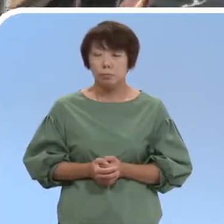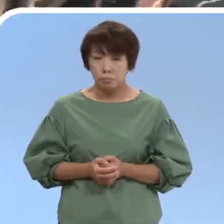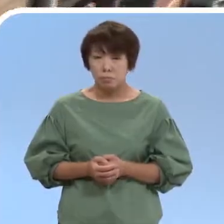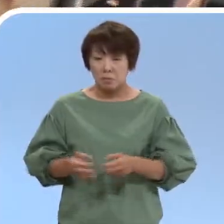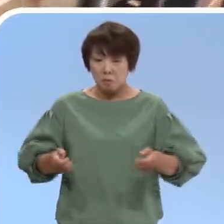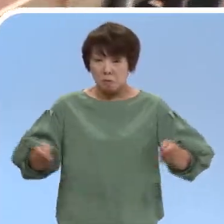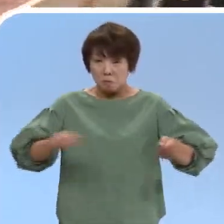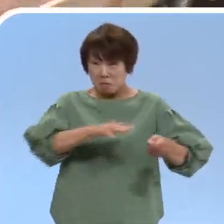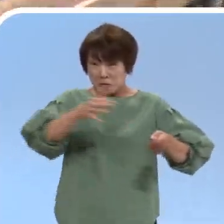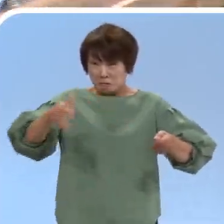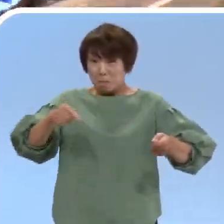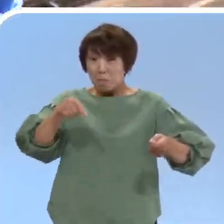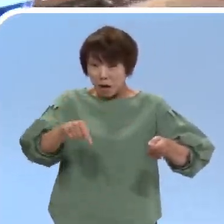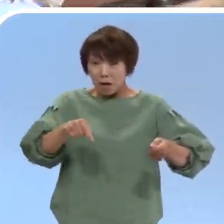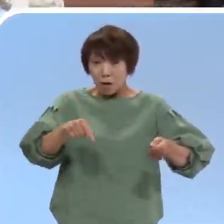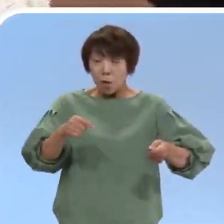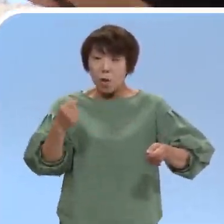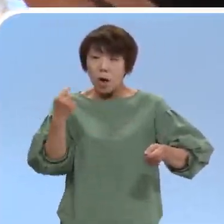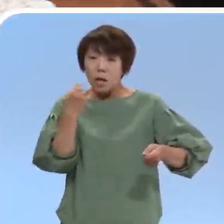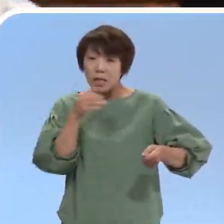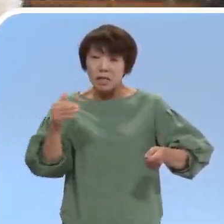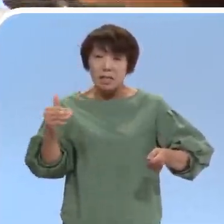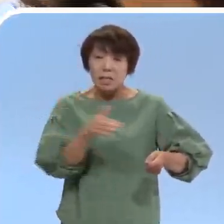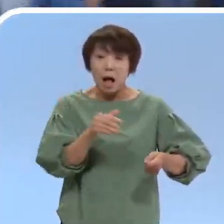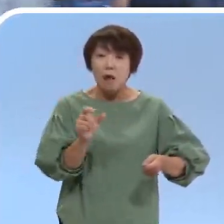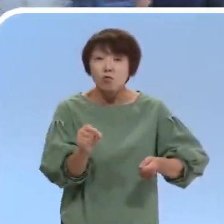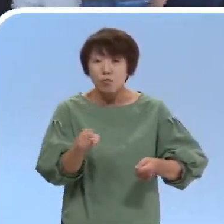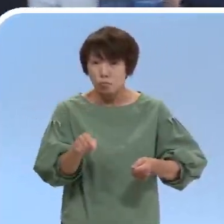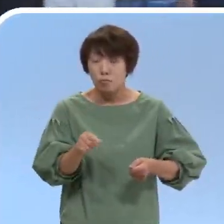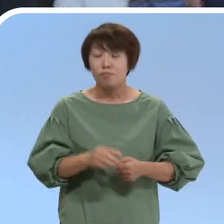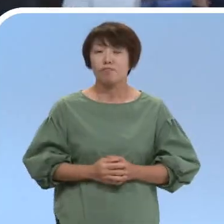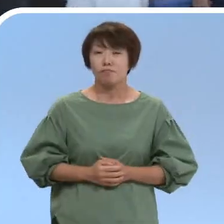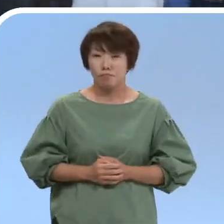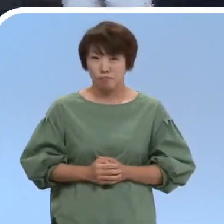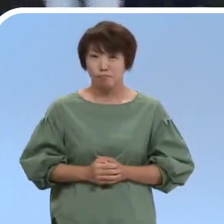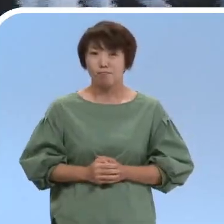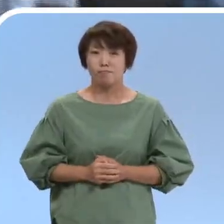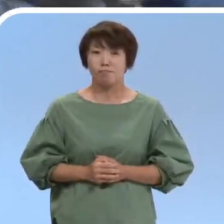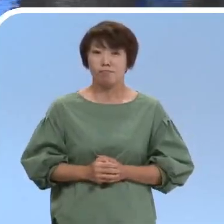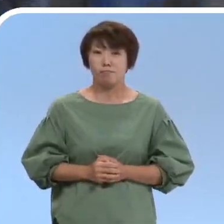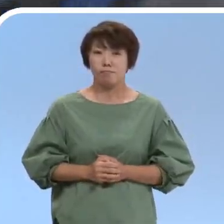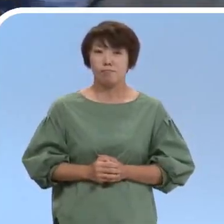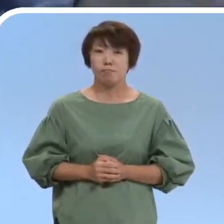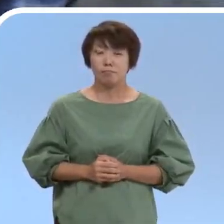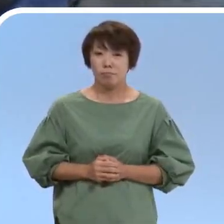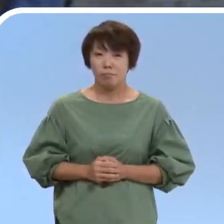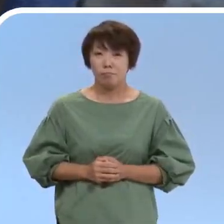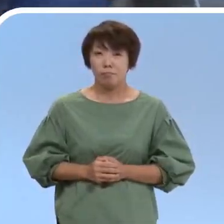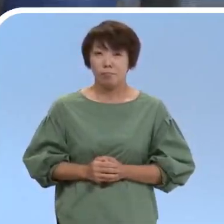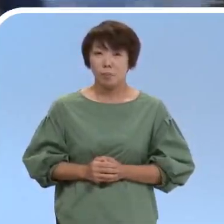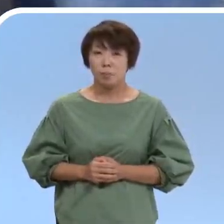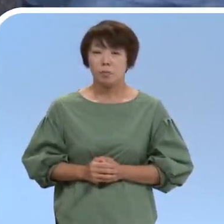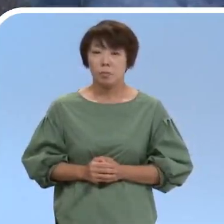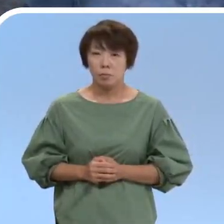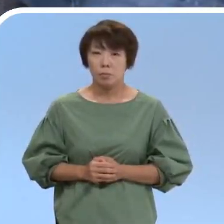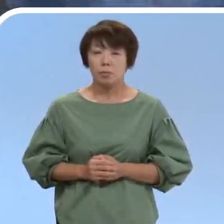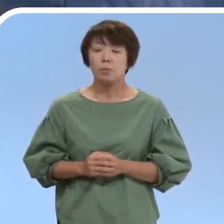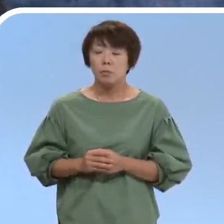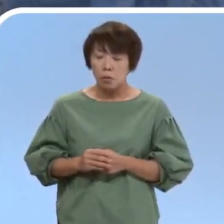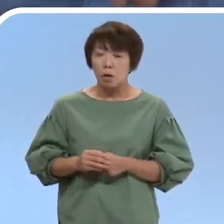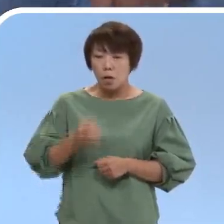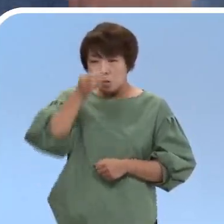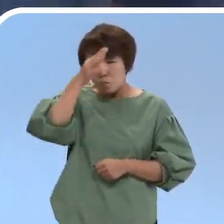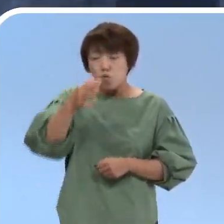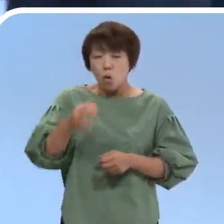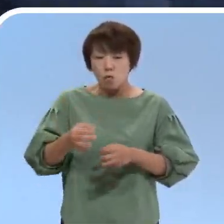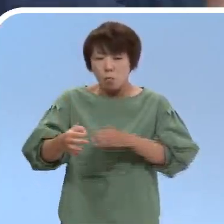カゴいっぱいに入っているのがシラスです。 すごい。 こうしてね、